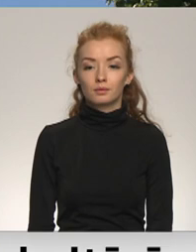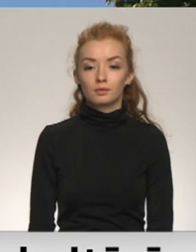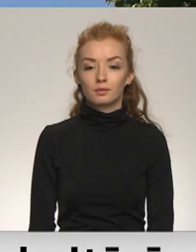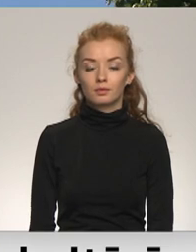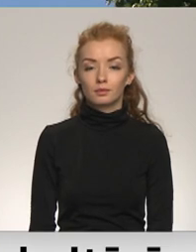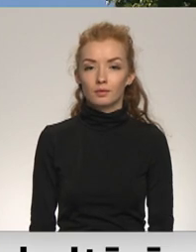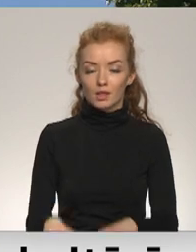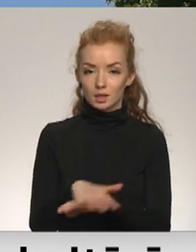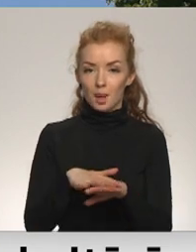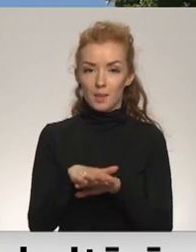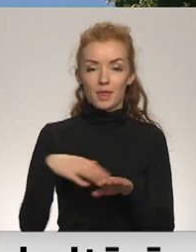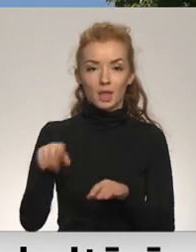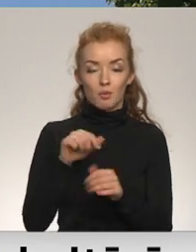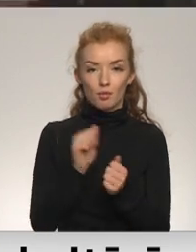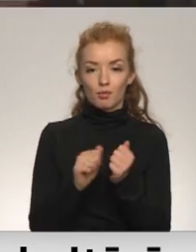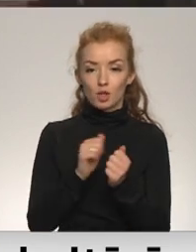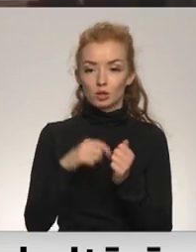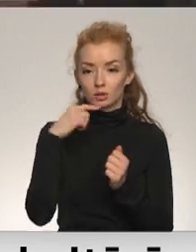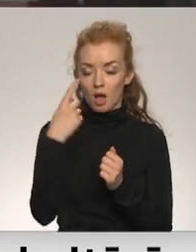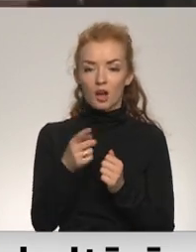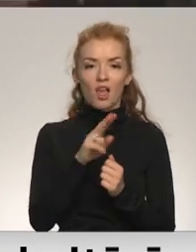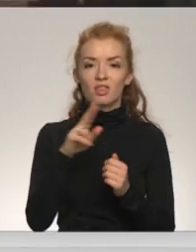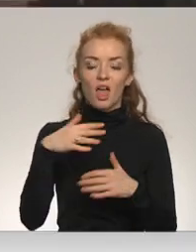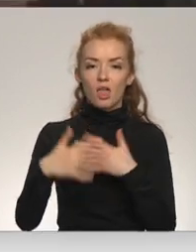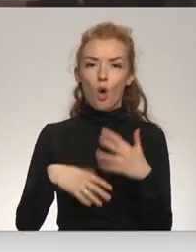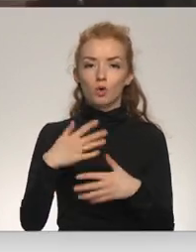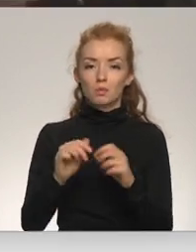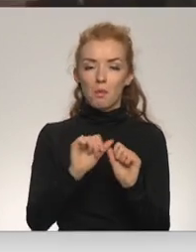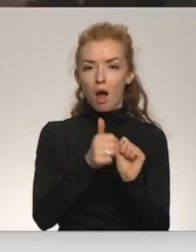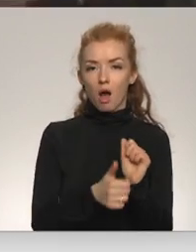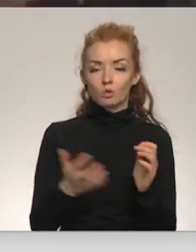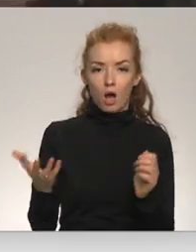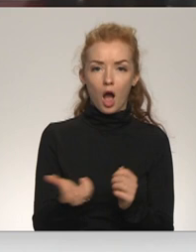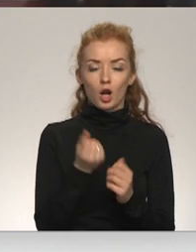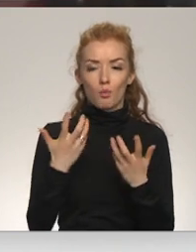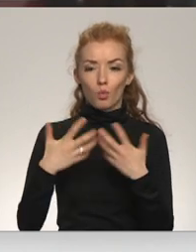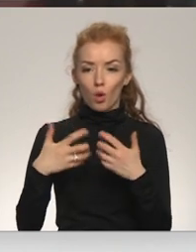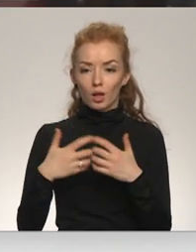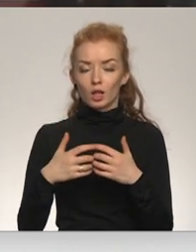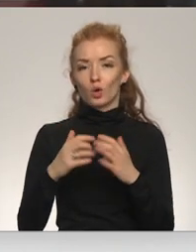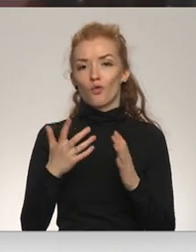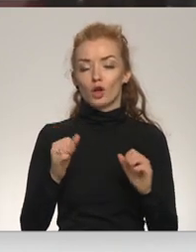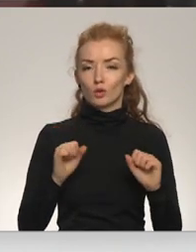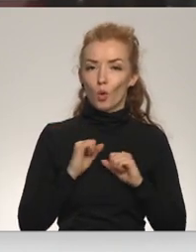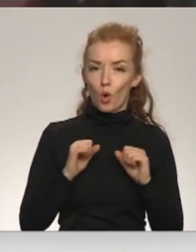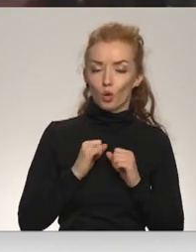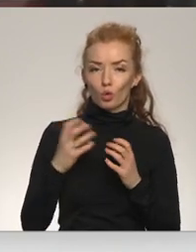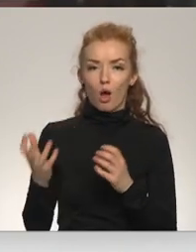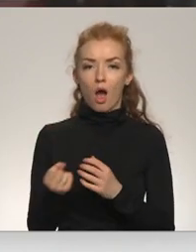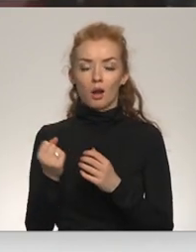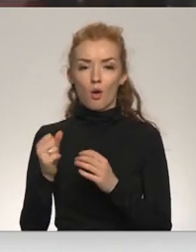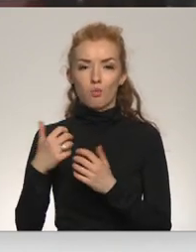Sabiedrībā bieži saka, nejauksim mākslu ar politiku vai nejauksim sportu ar